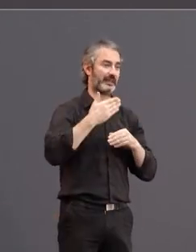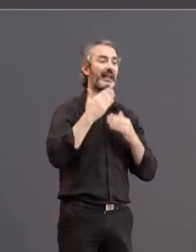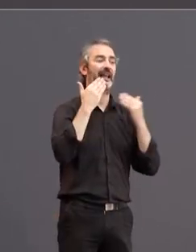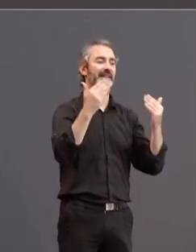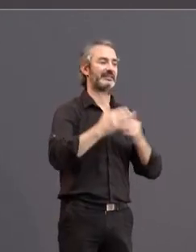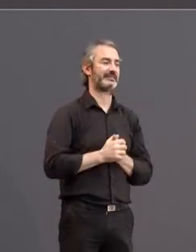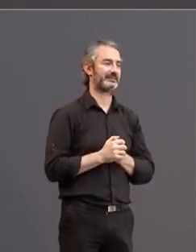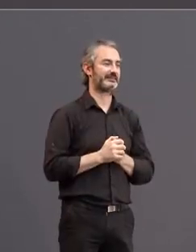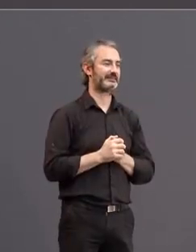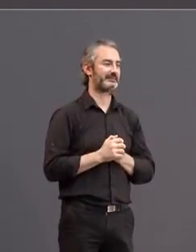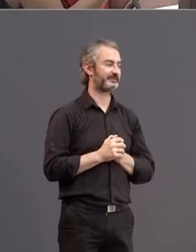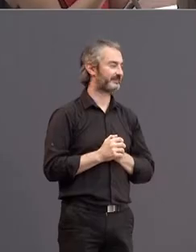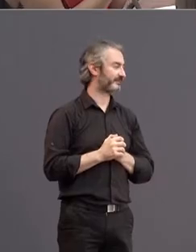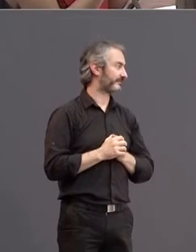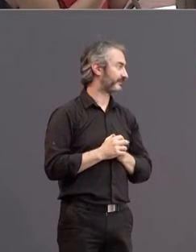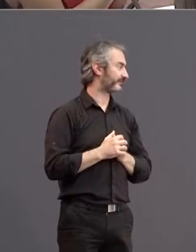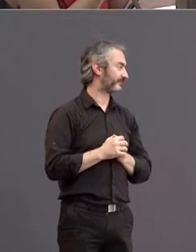gràcies.